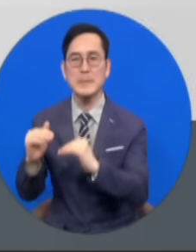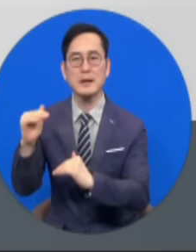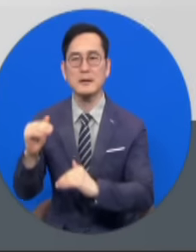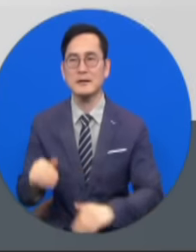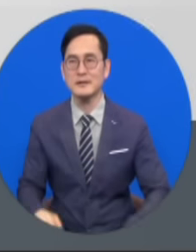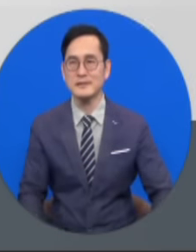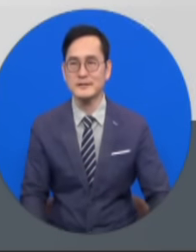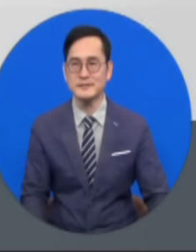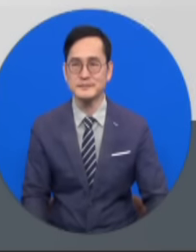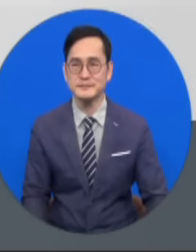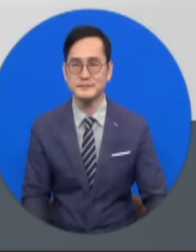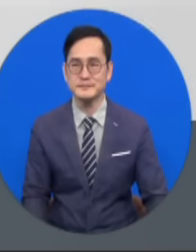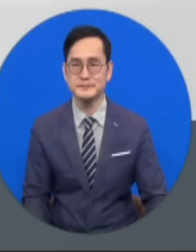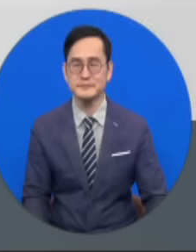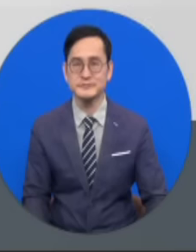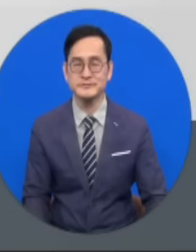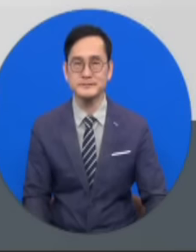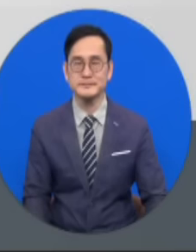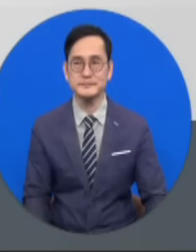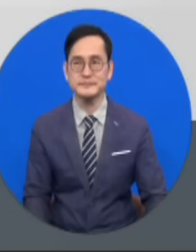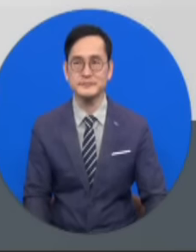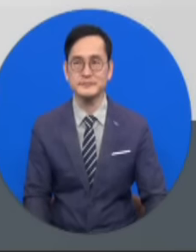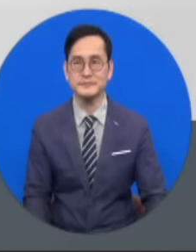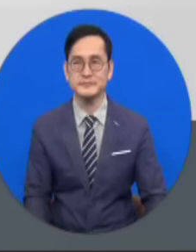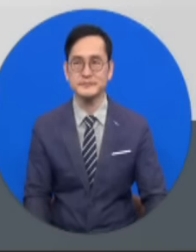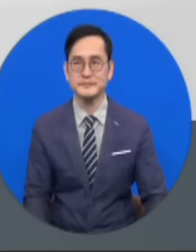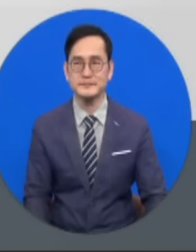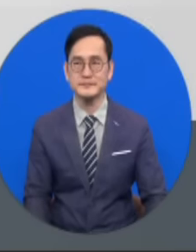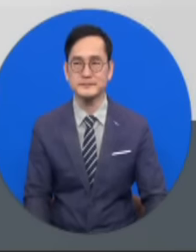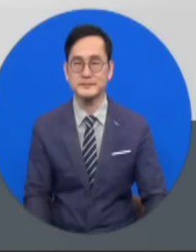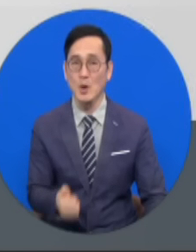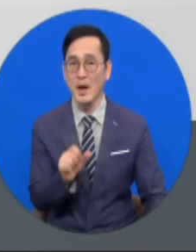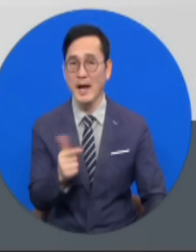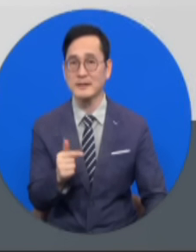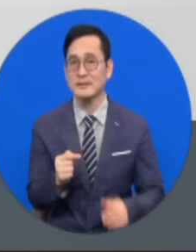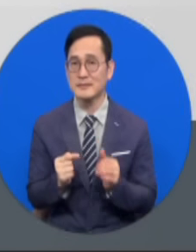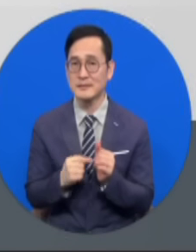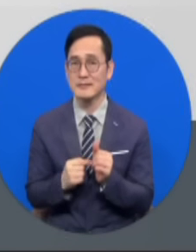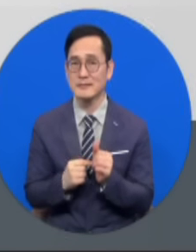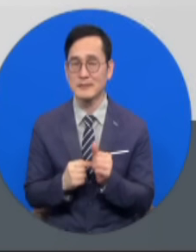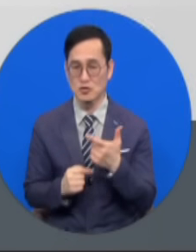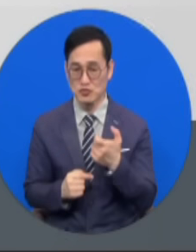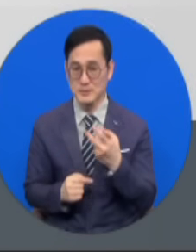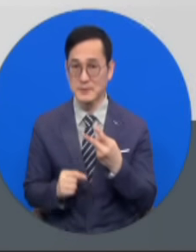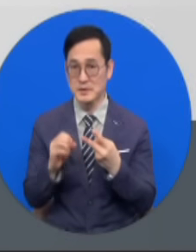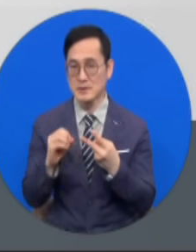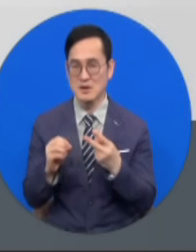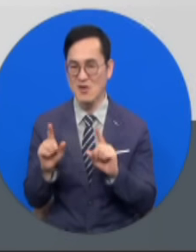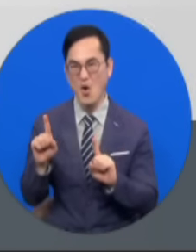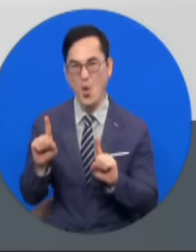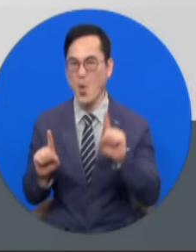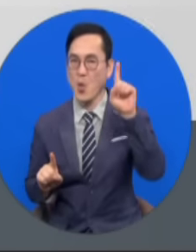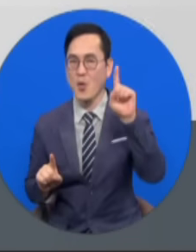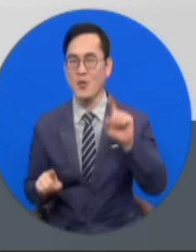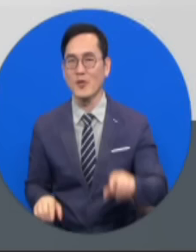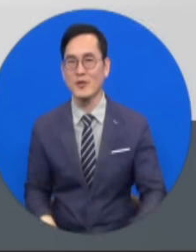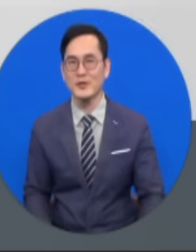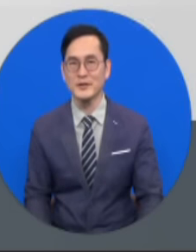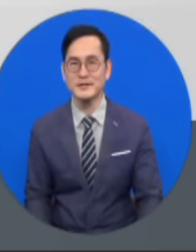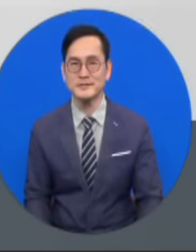후보는 원일 후보와 나경 후보에 비해서 상당한 격차로 국민